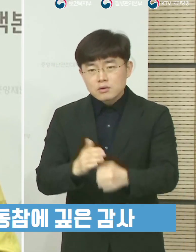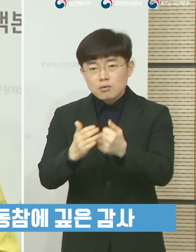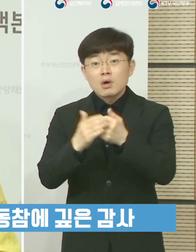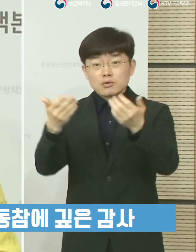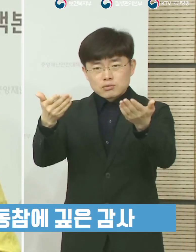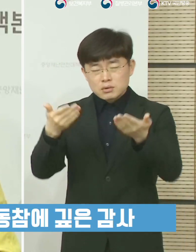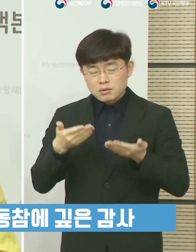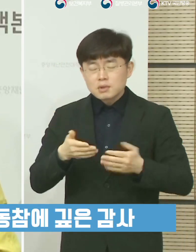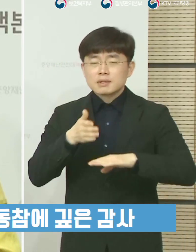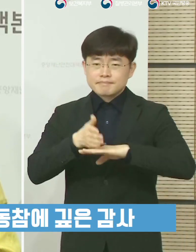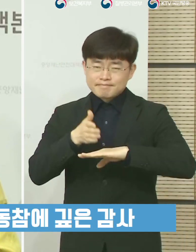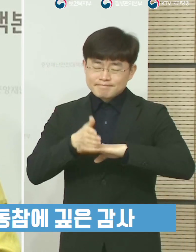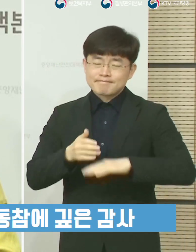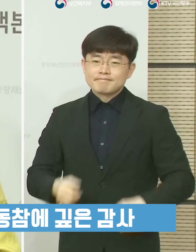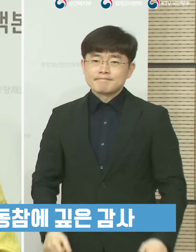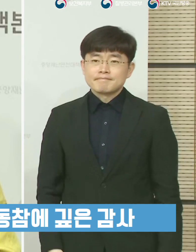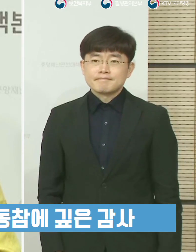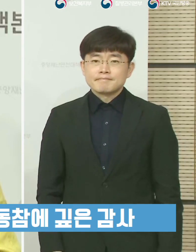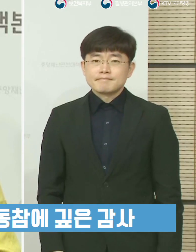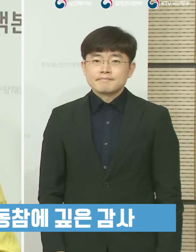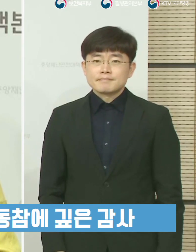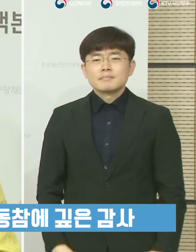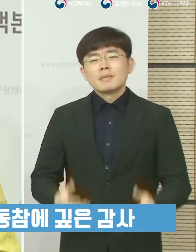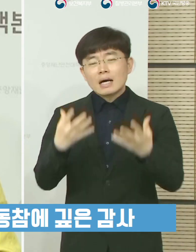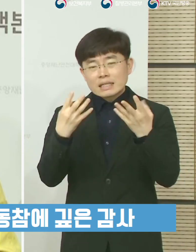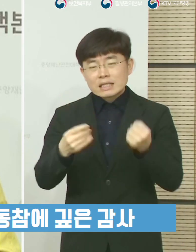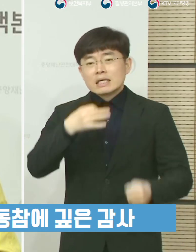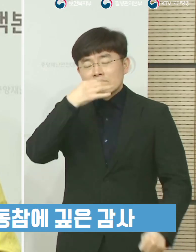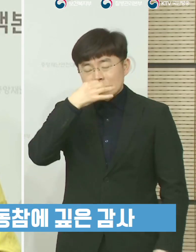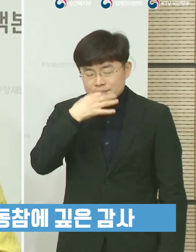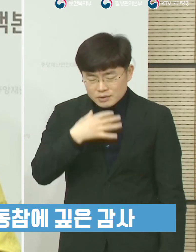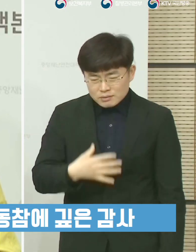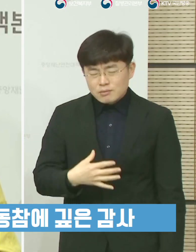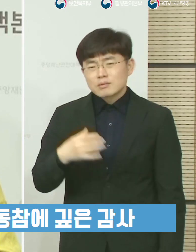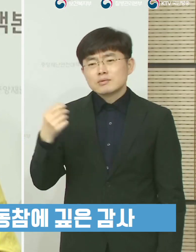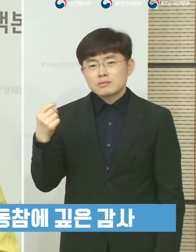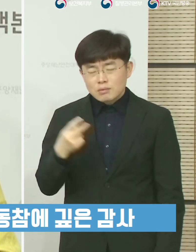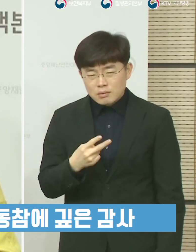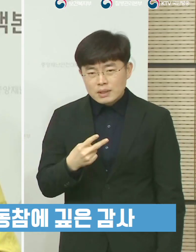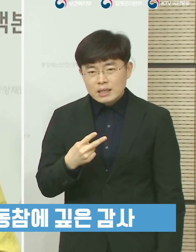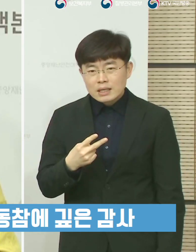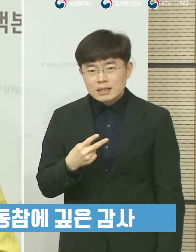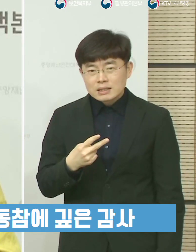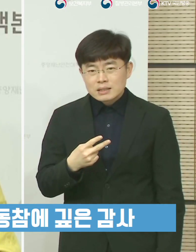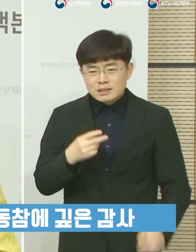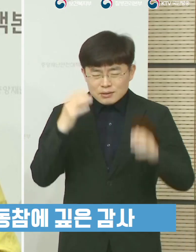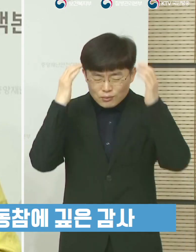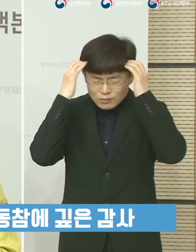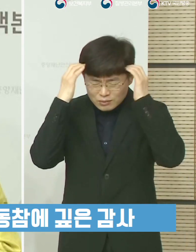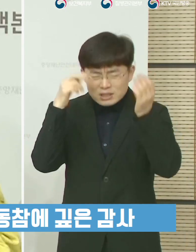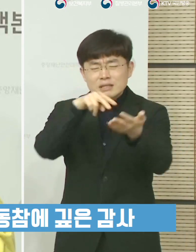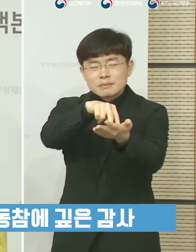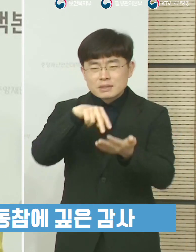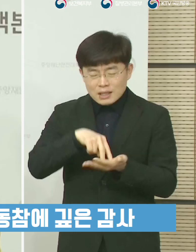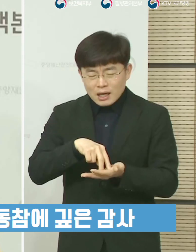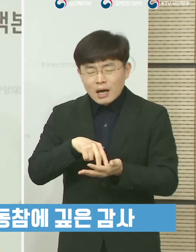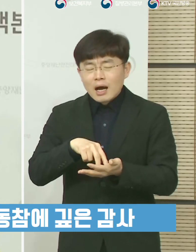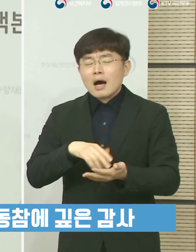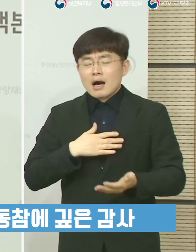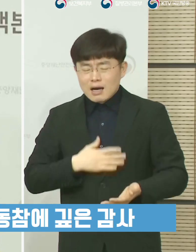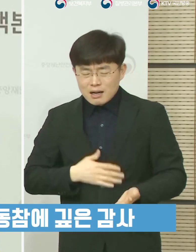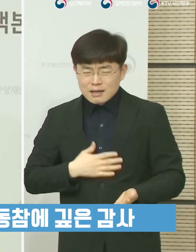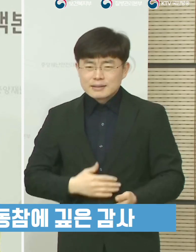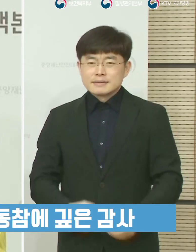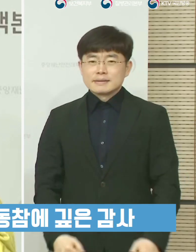호응을 해주고 계십니다. 많이 이제 힘드시고 고통을 이제 서로 이제 감내해 나가는 부분임에도